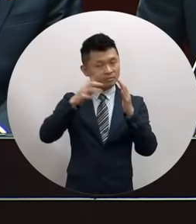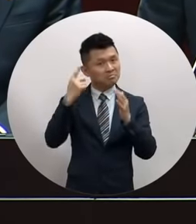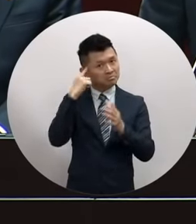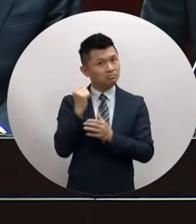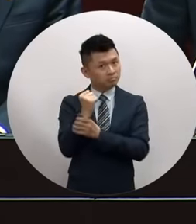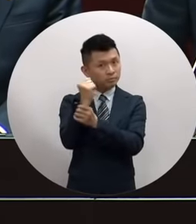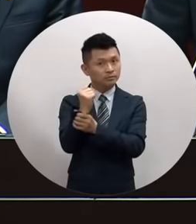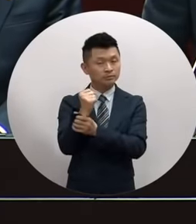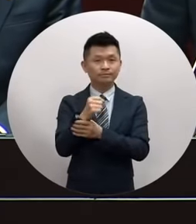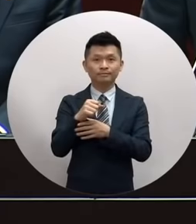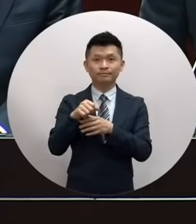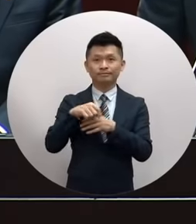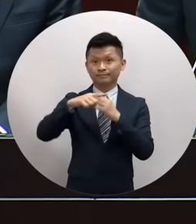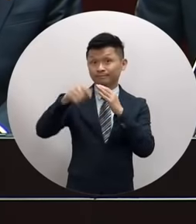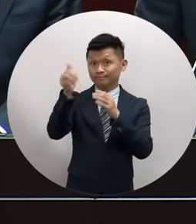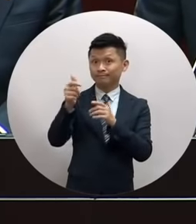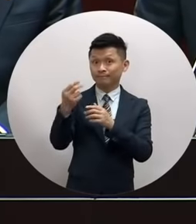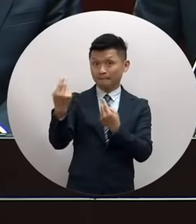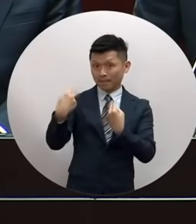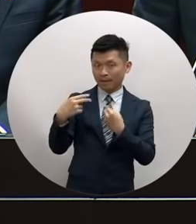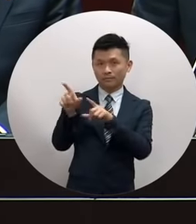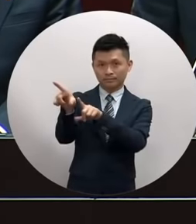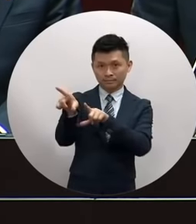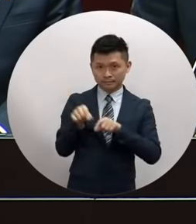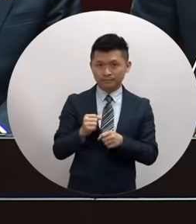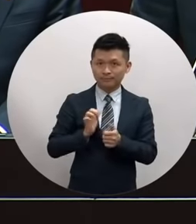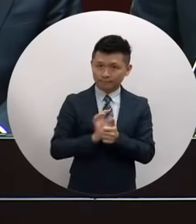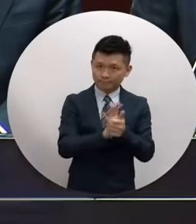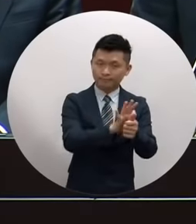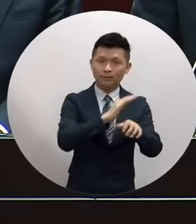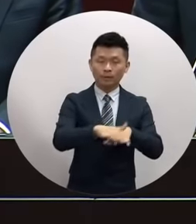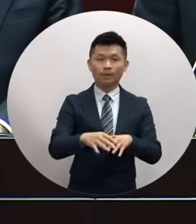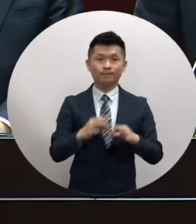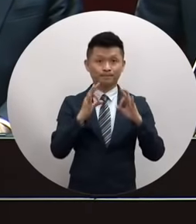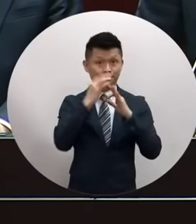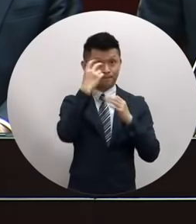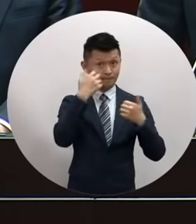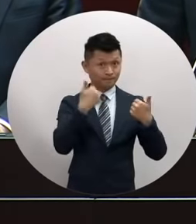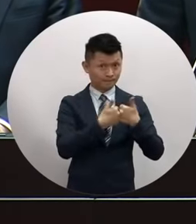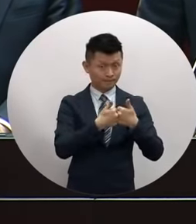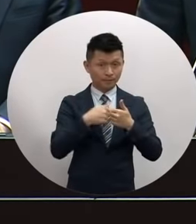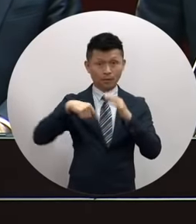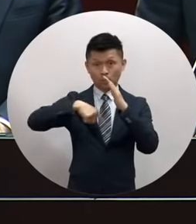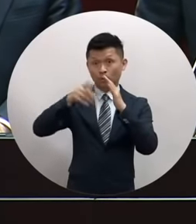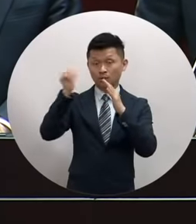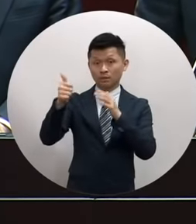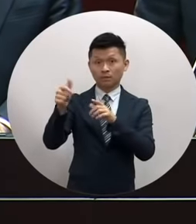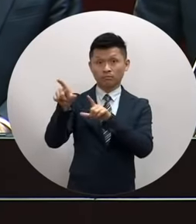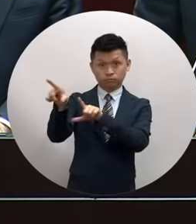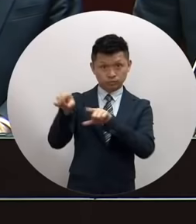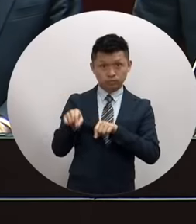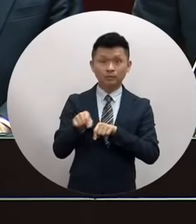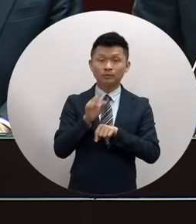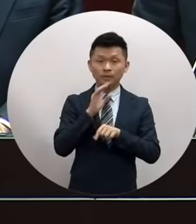会加速照院长的指示去推动。第二点，金管会在尊重院长的指示啊，加速金融改革，